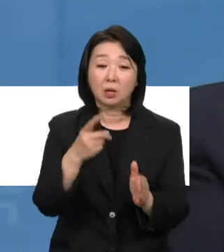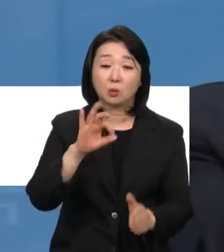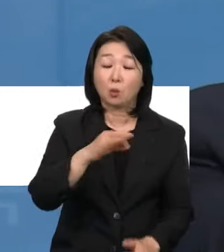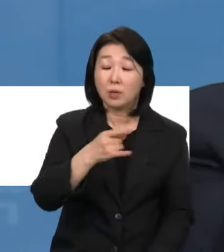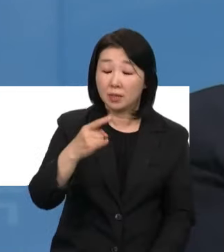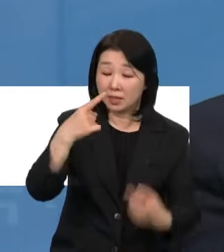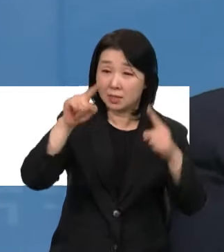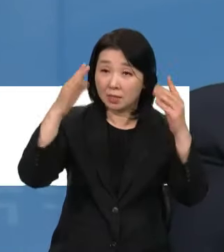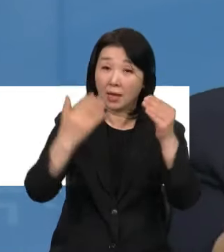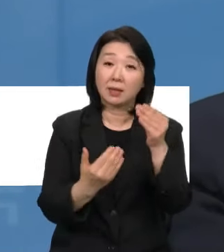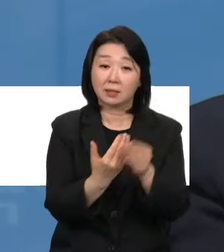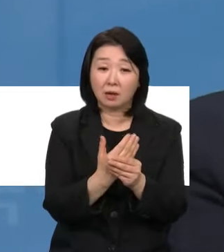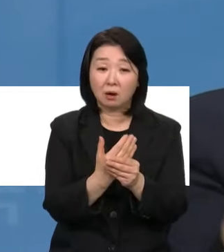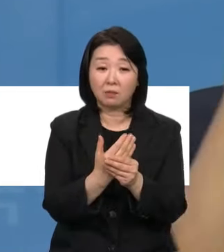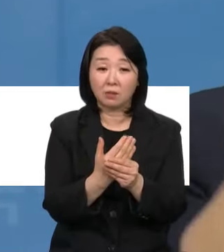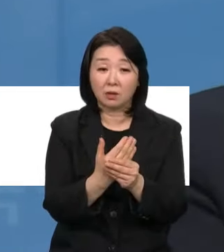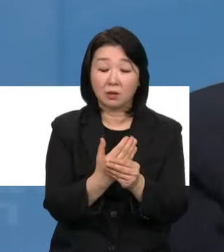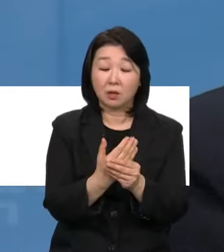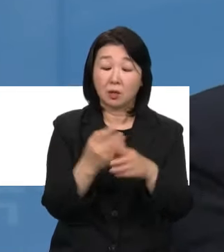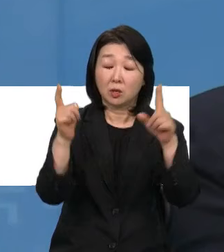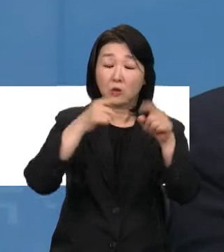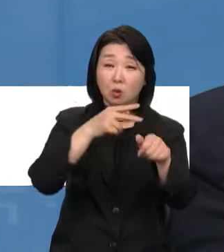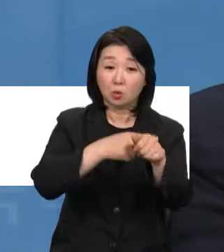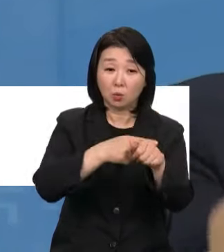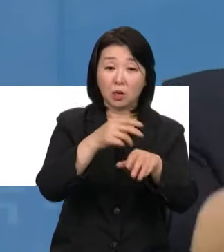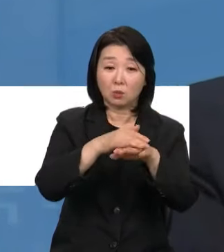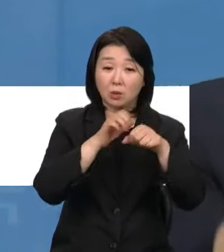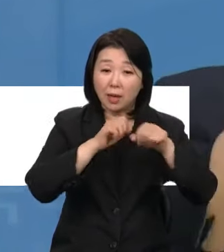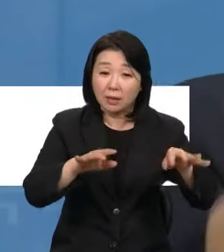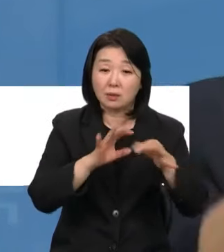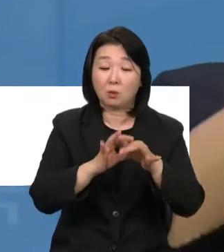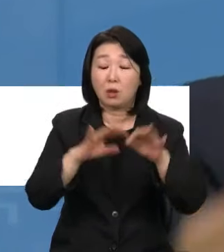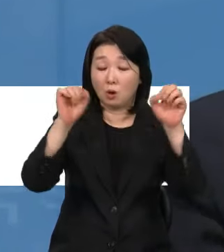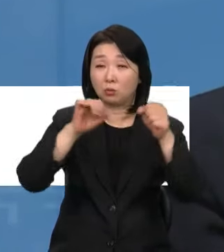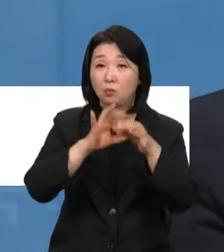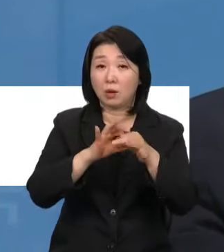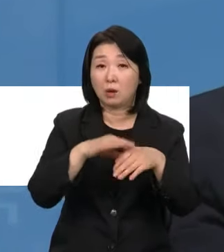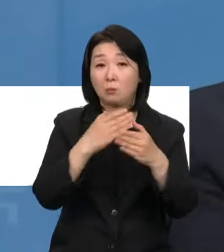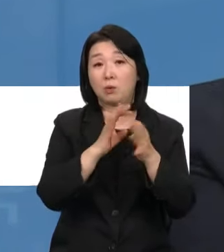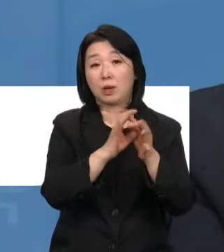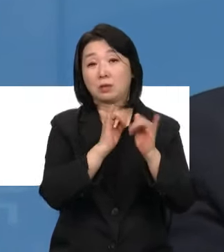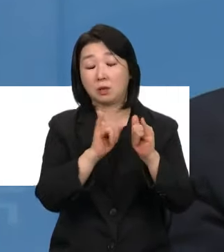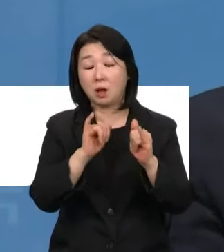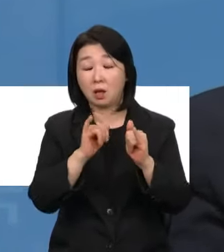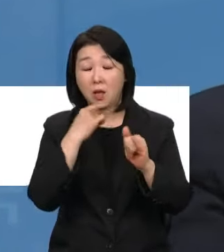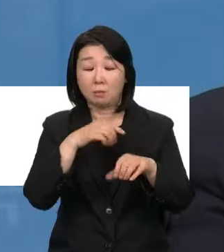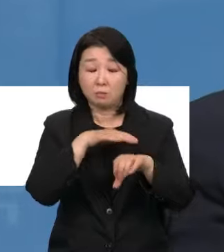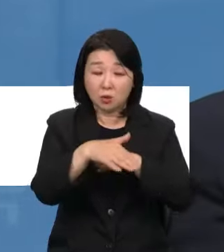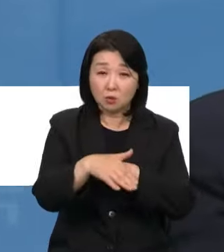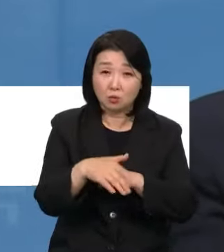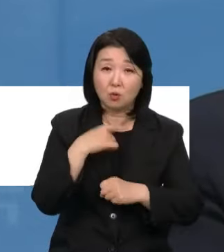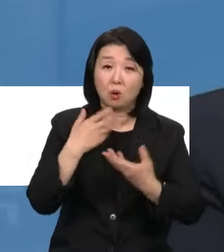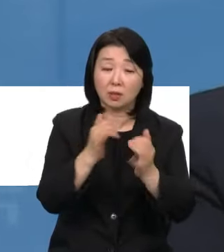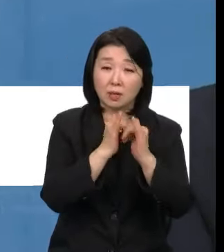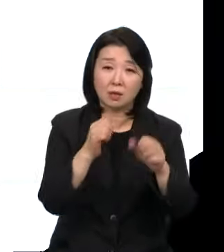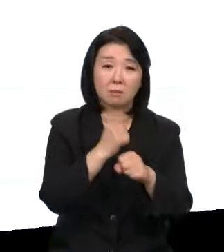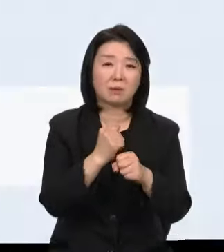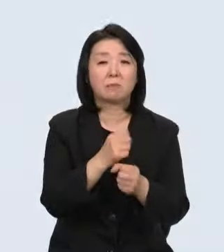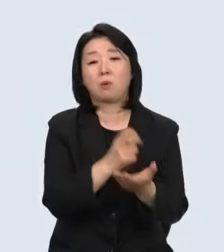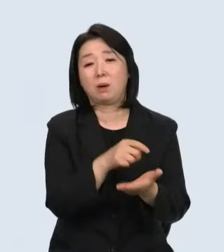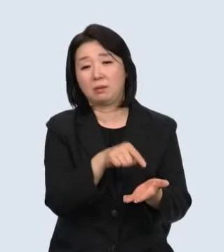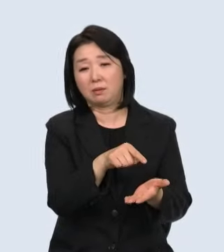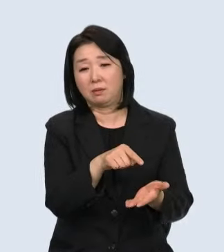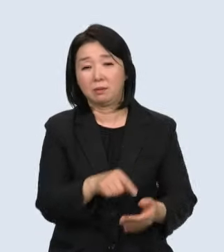사건 정교 해체 반대운동 등 관자까지 민주 유공자로 만들 수 있는 법안입니다